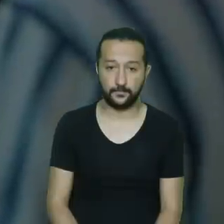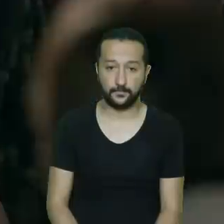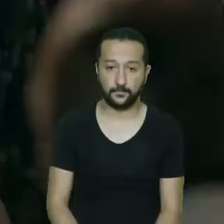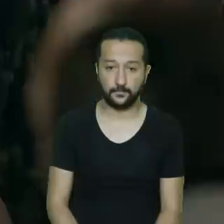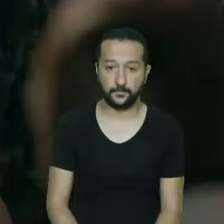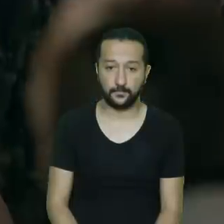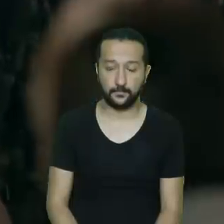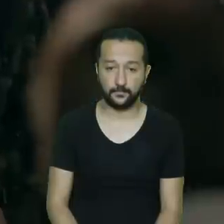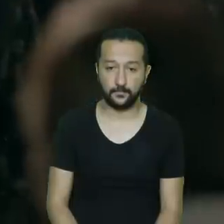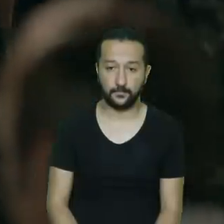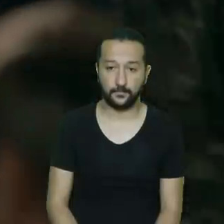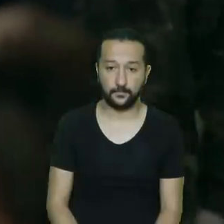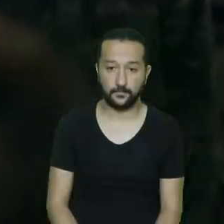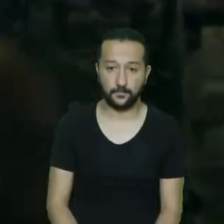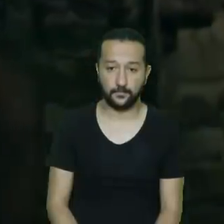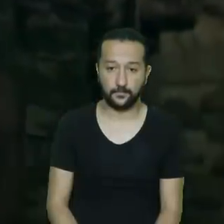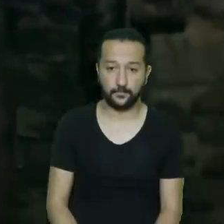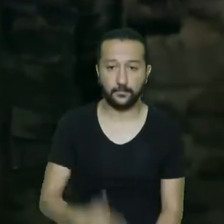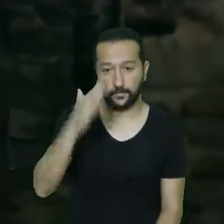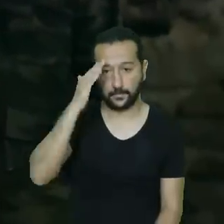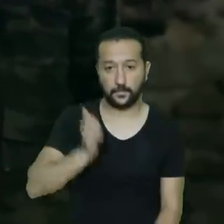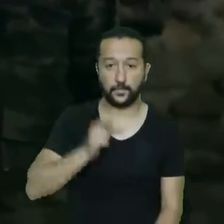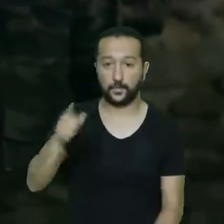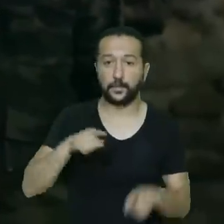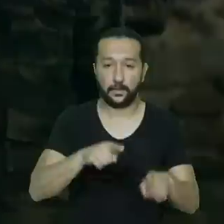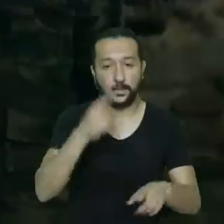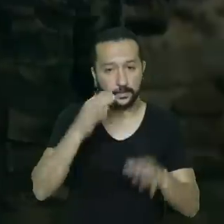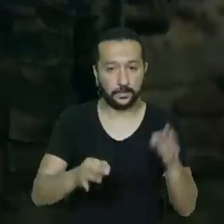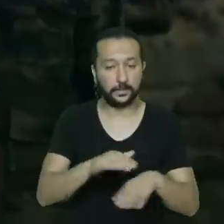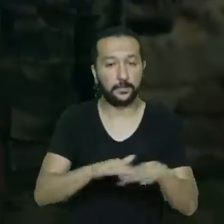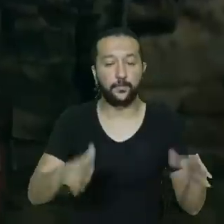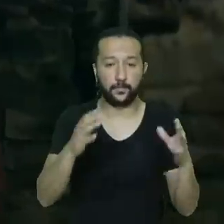Zümrüt yani diye aşağıdan bakıyor. Komutanım, tahkikat tamamlandı.